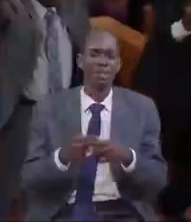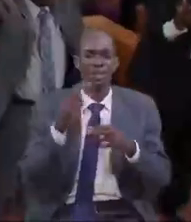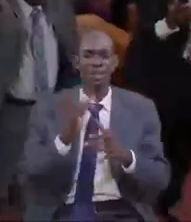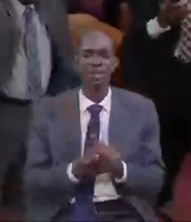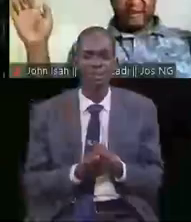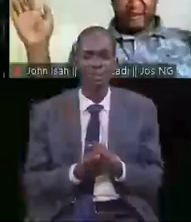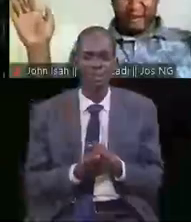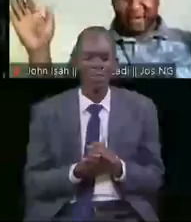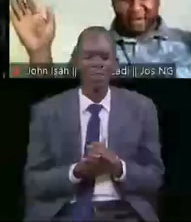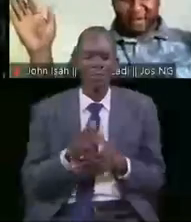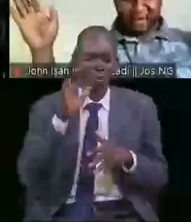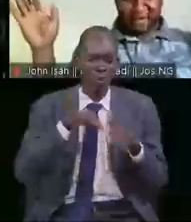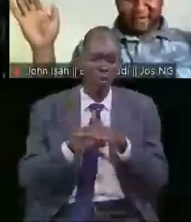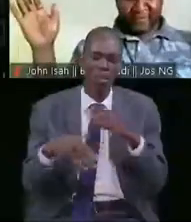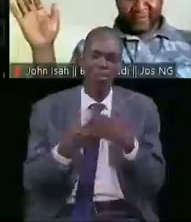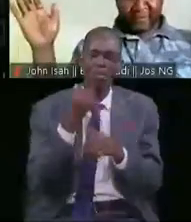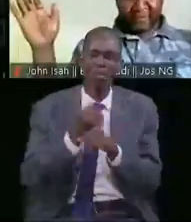comme une femme différente.